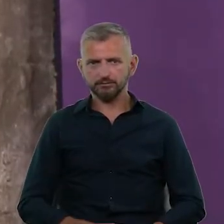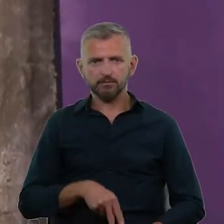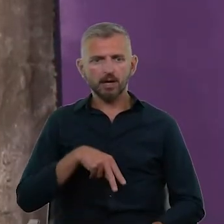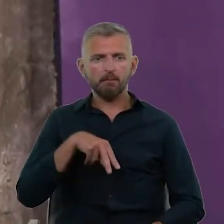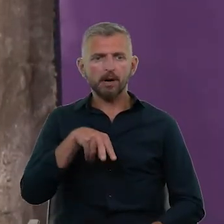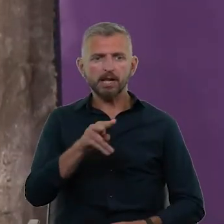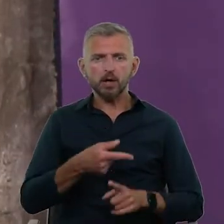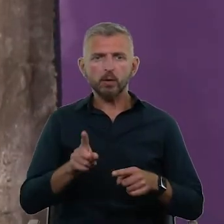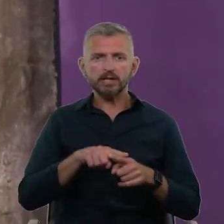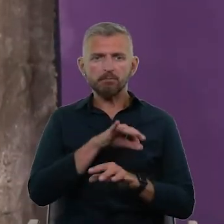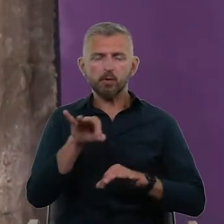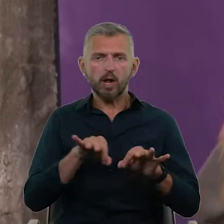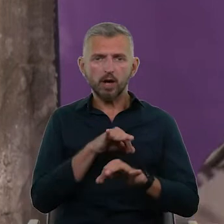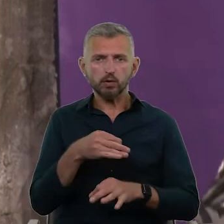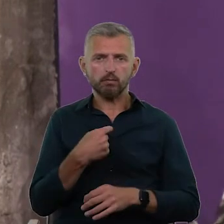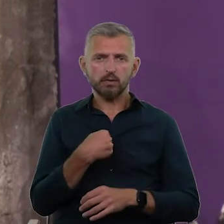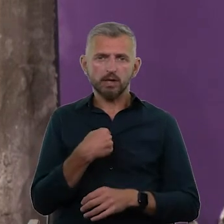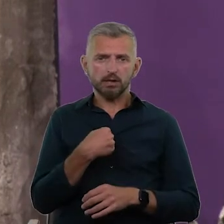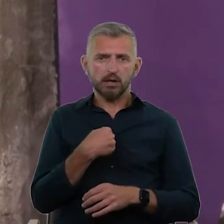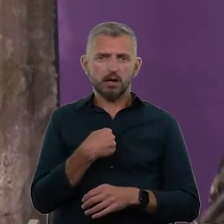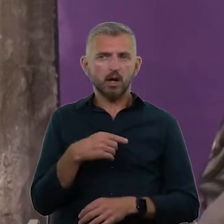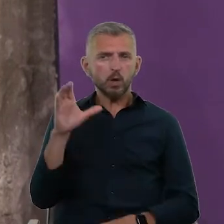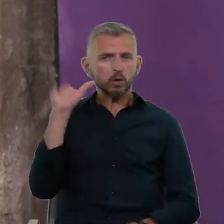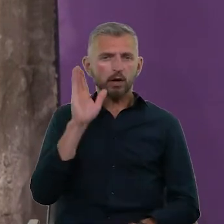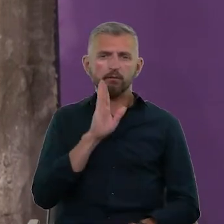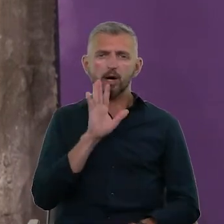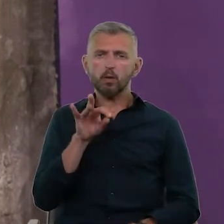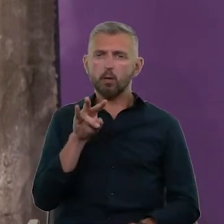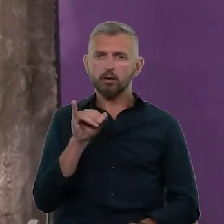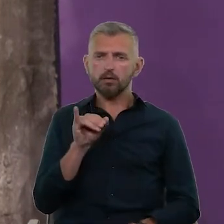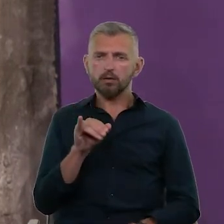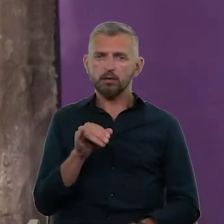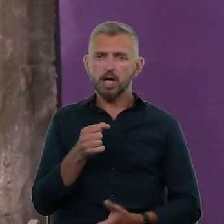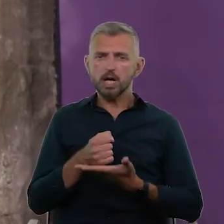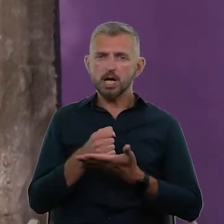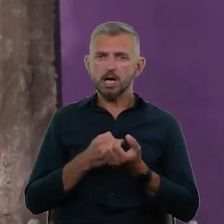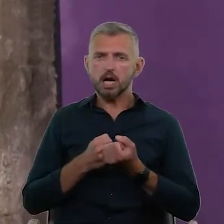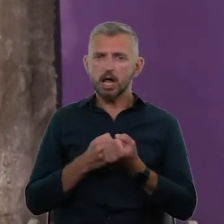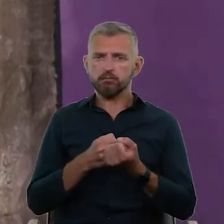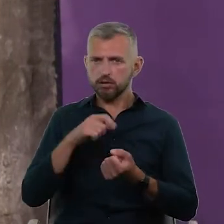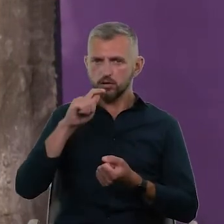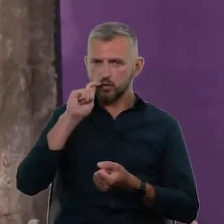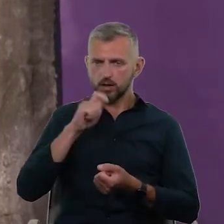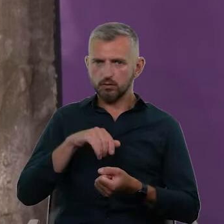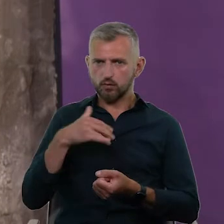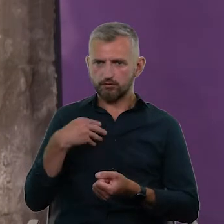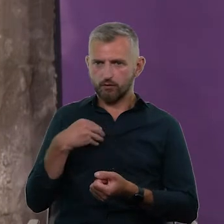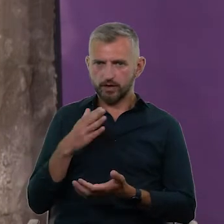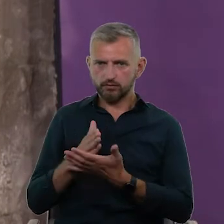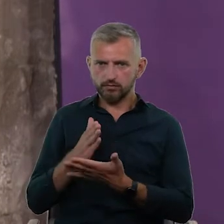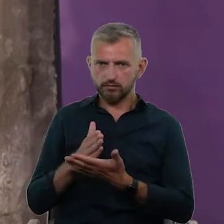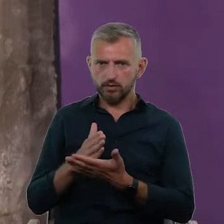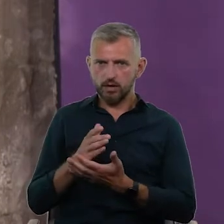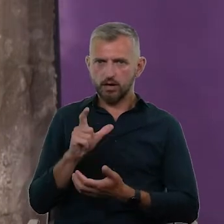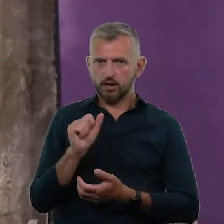Паралельно з цим проєктом, і я, власне, от слухав пані Олю, яка Help Ukraine у Львові, розташований